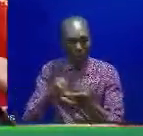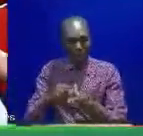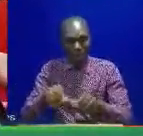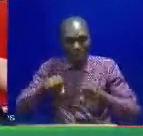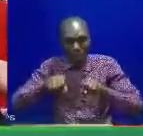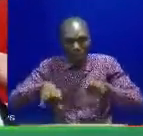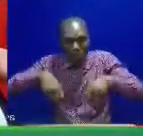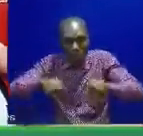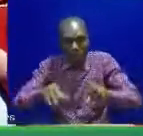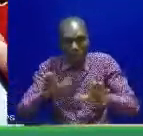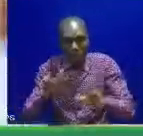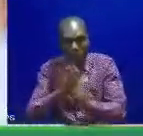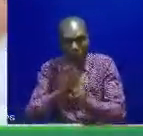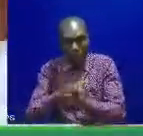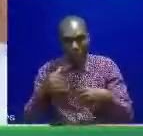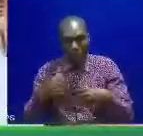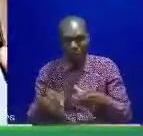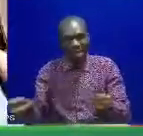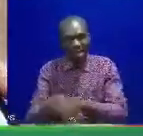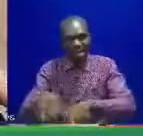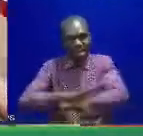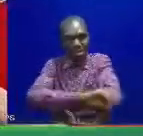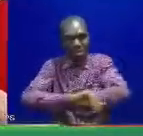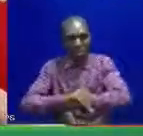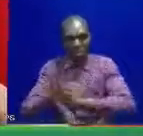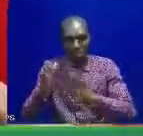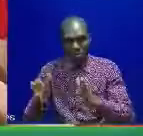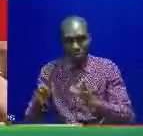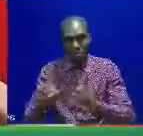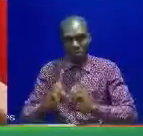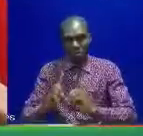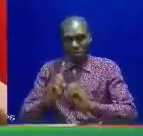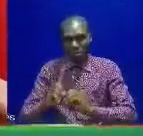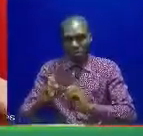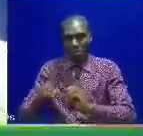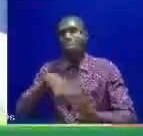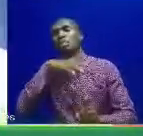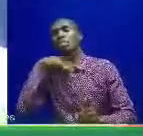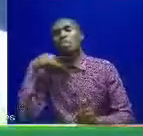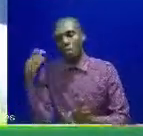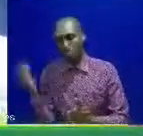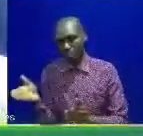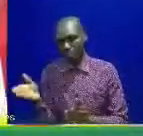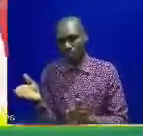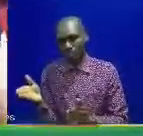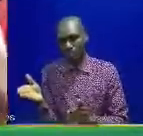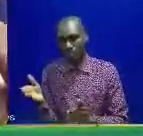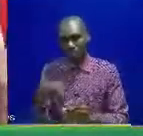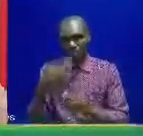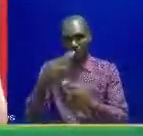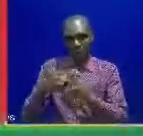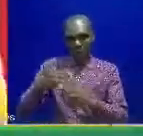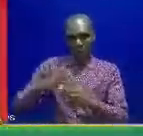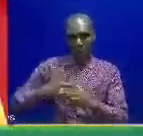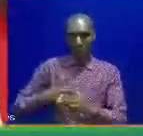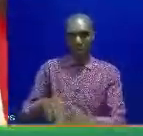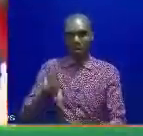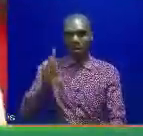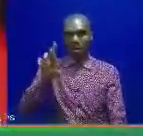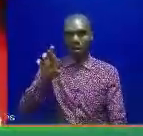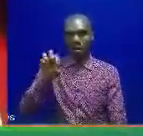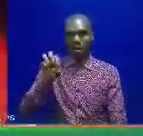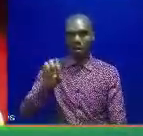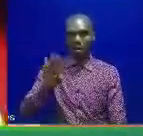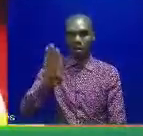chinyinga chikurukuru mata ngana aba ibivaku irukuchi mata aba bangente iru mata asa malia tanko rukuroba tio maenya